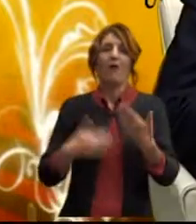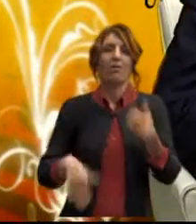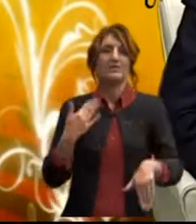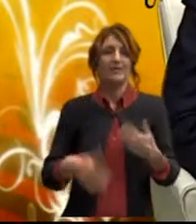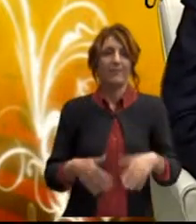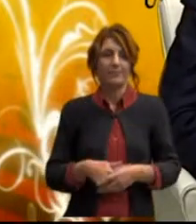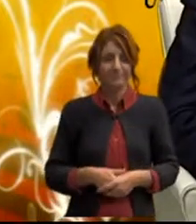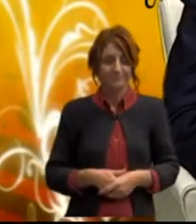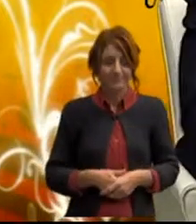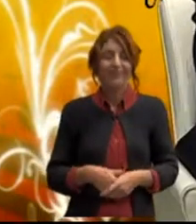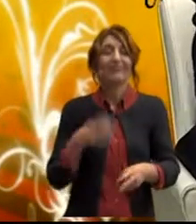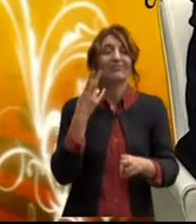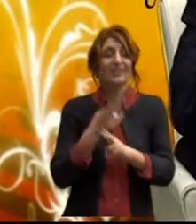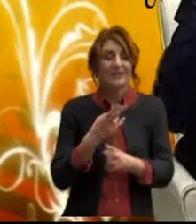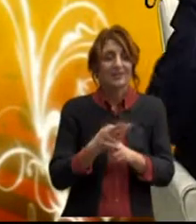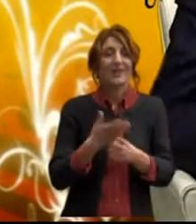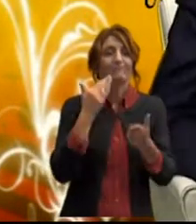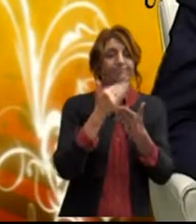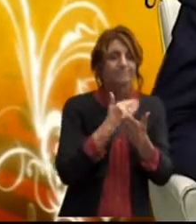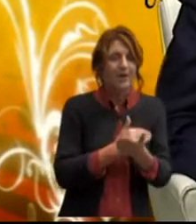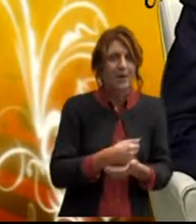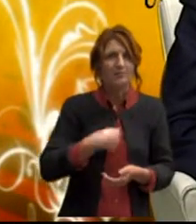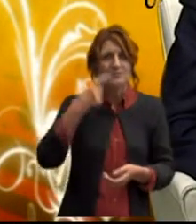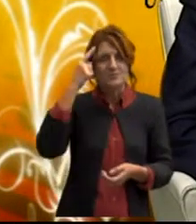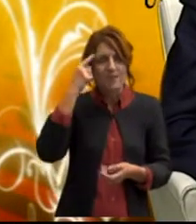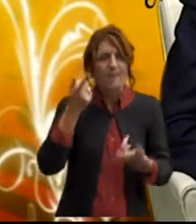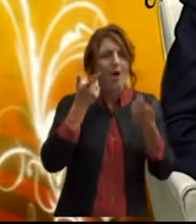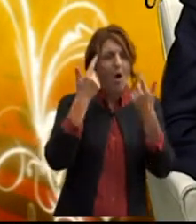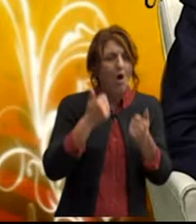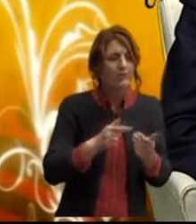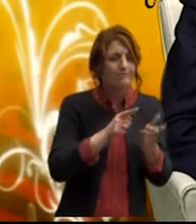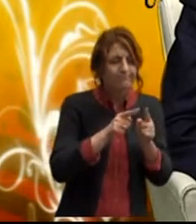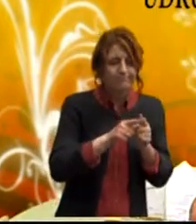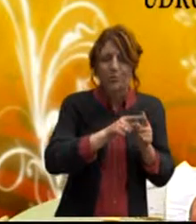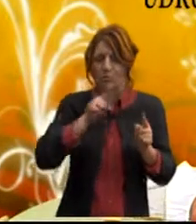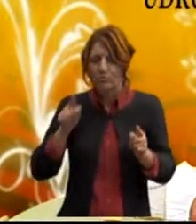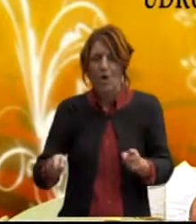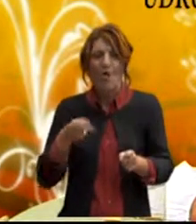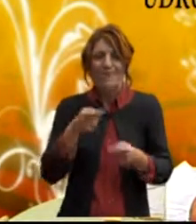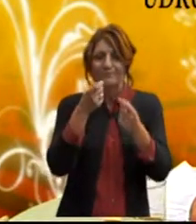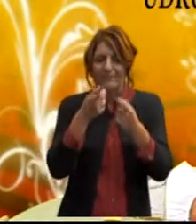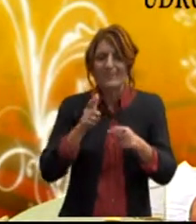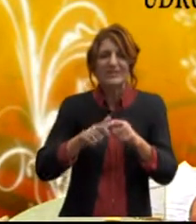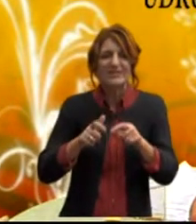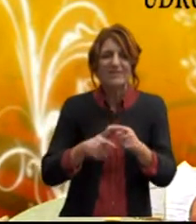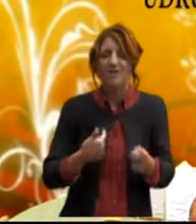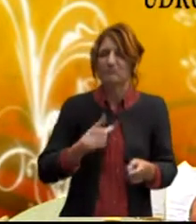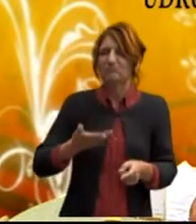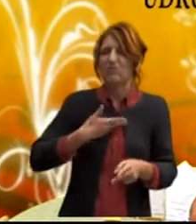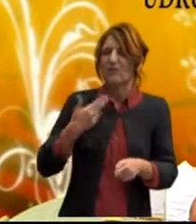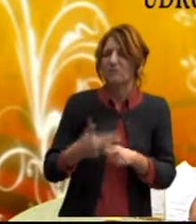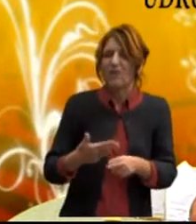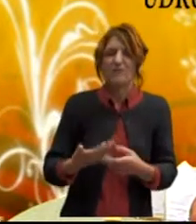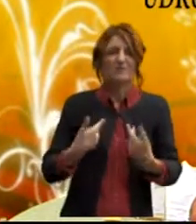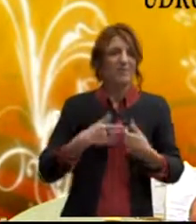strategija, nacionalna strategija, od obrazovanja pa do zdravstva. Ne. Znači, sve ove sitne stvari nas čine bolesnima,